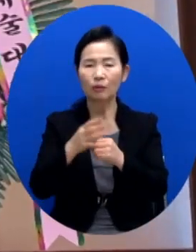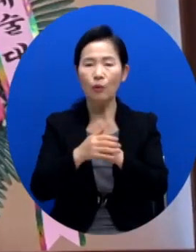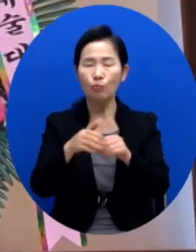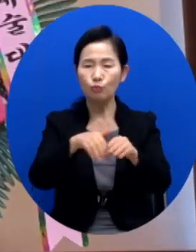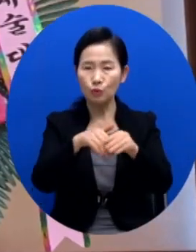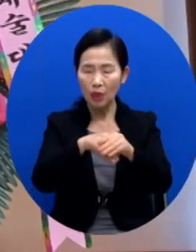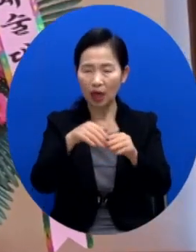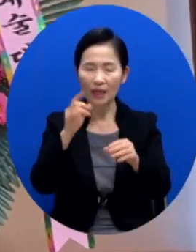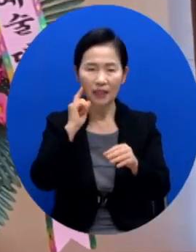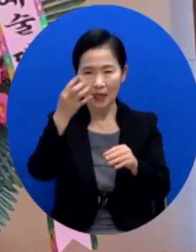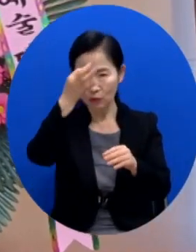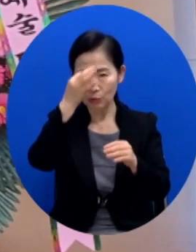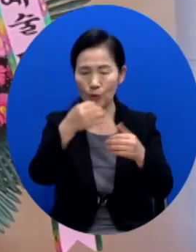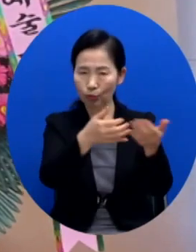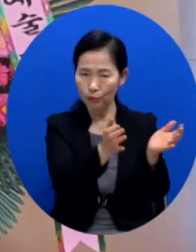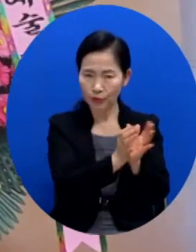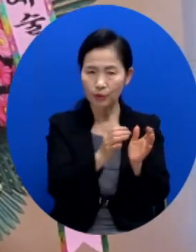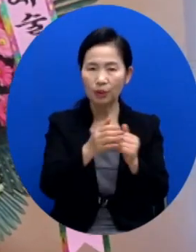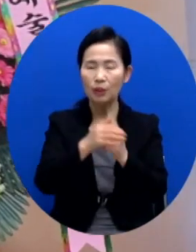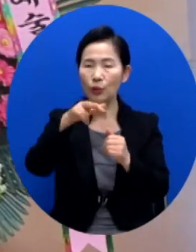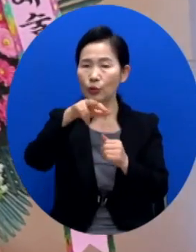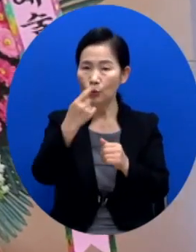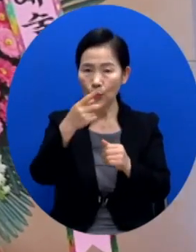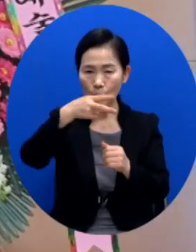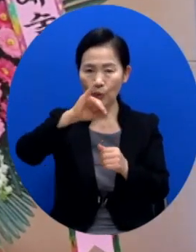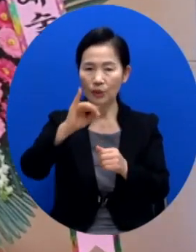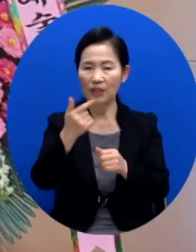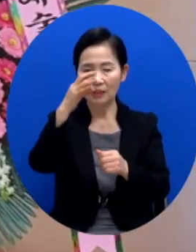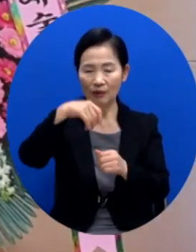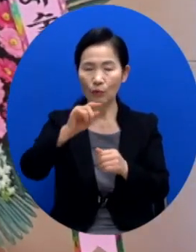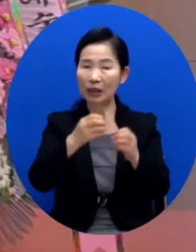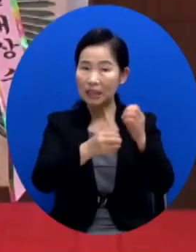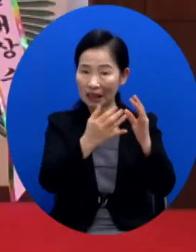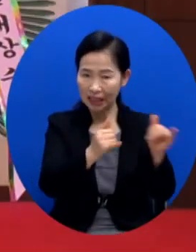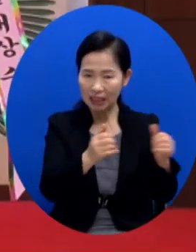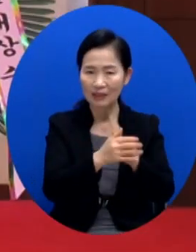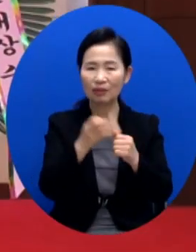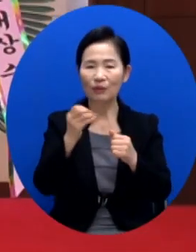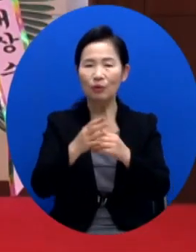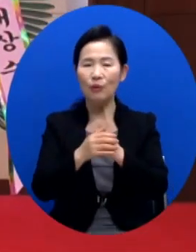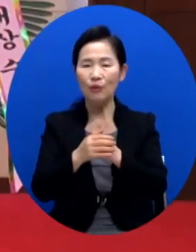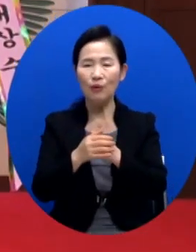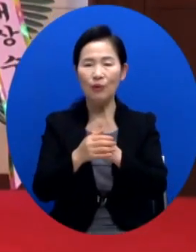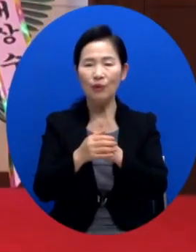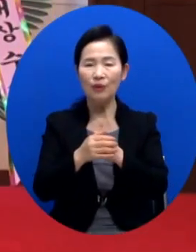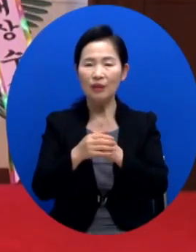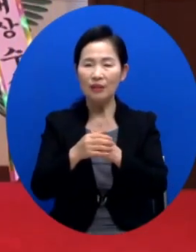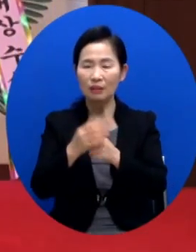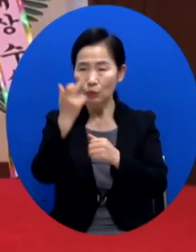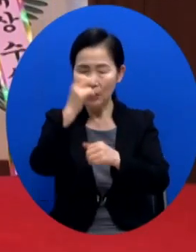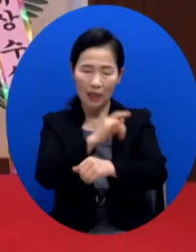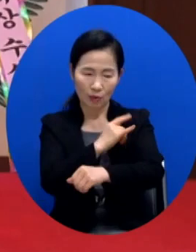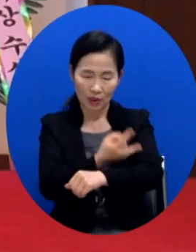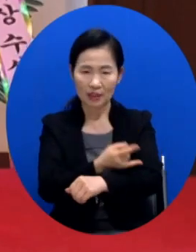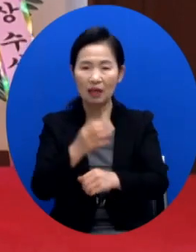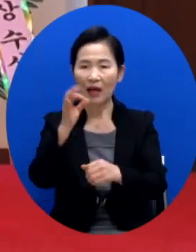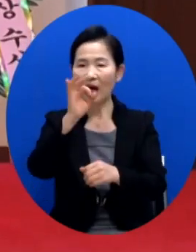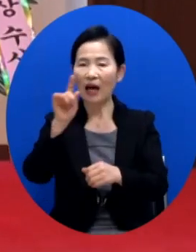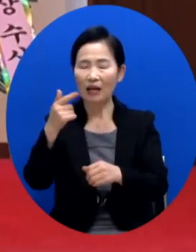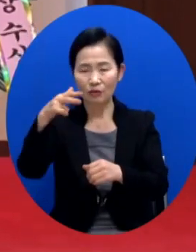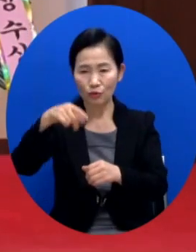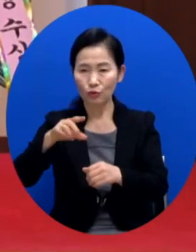문학예술 부문 조신권 시인과 공연예술 부문 최선자 권사, 선교봉사 부문 안준배 목사